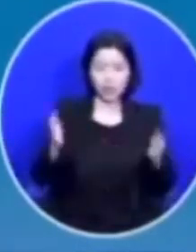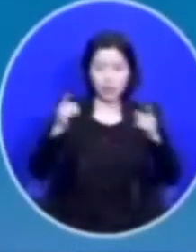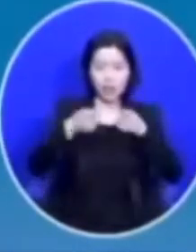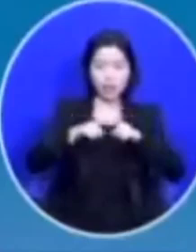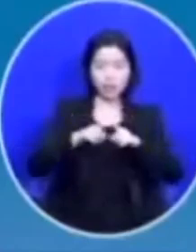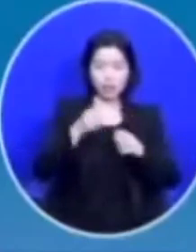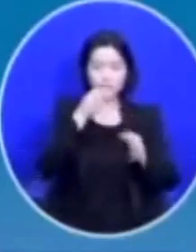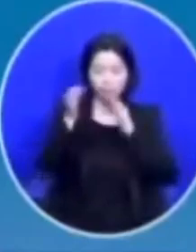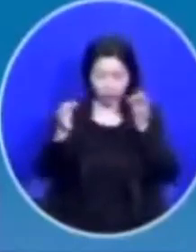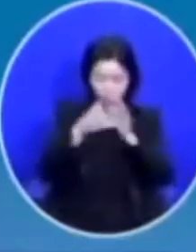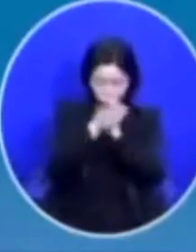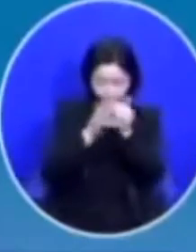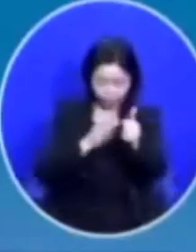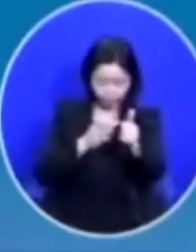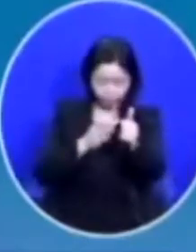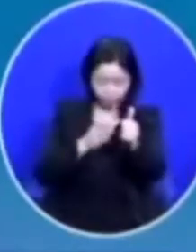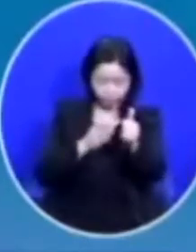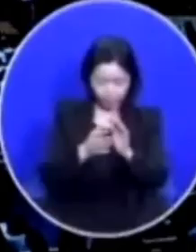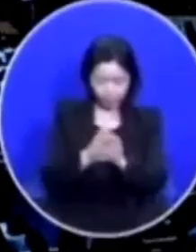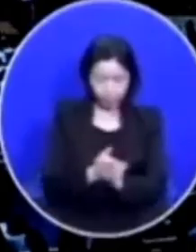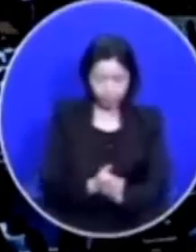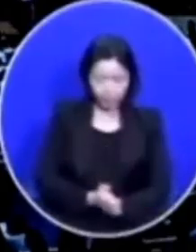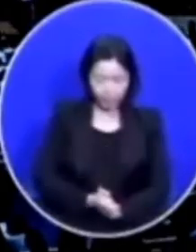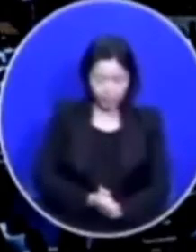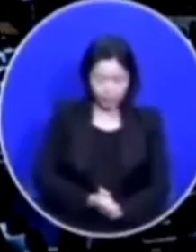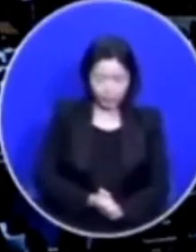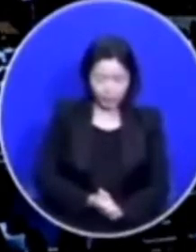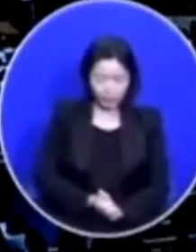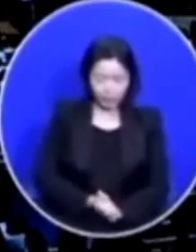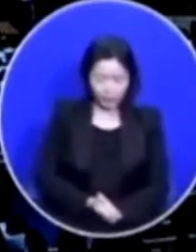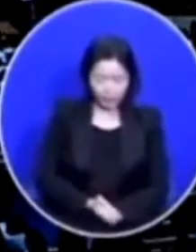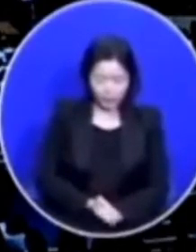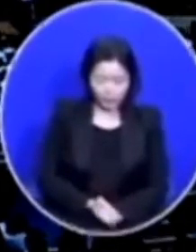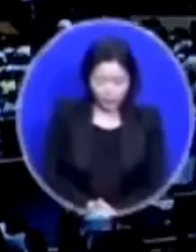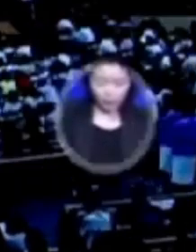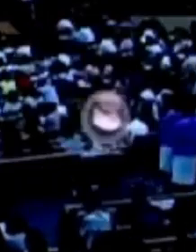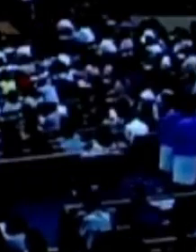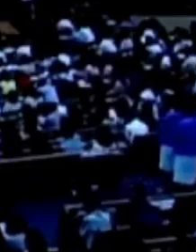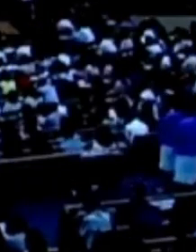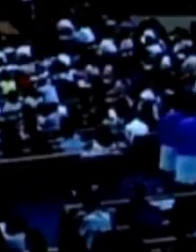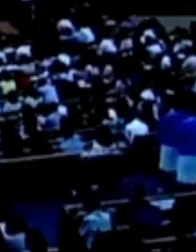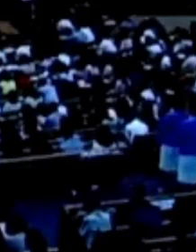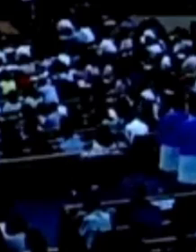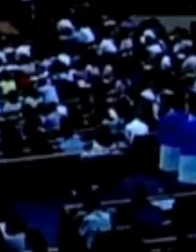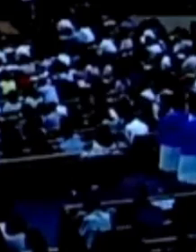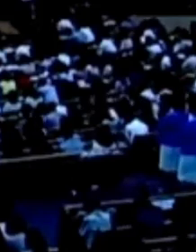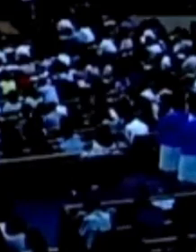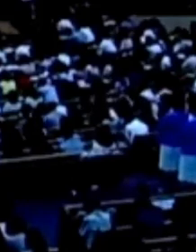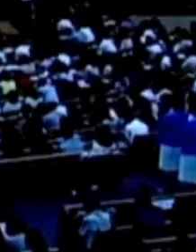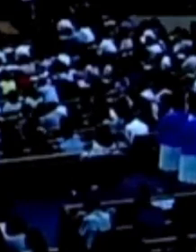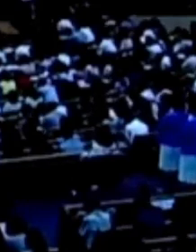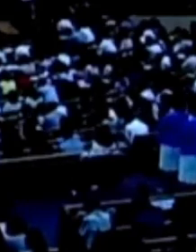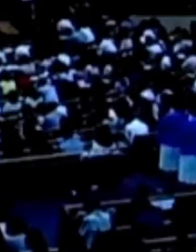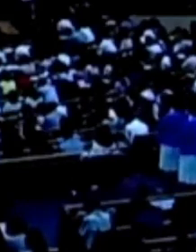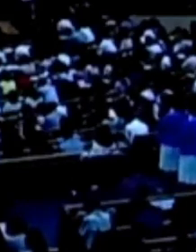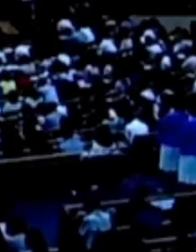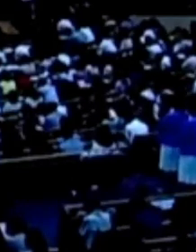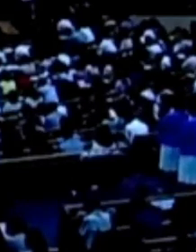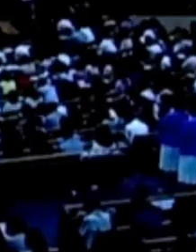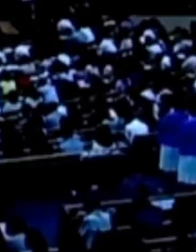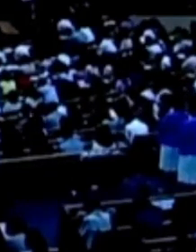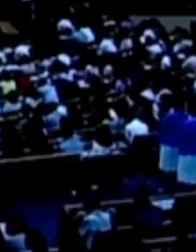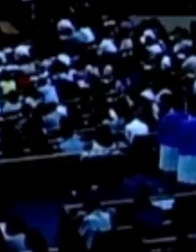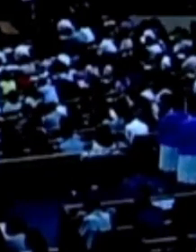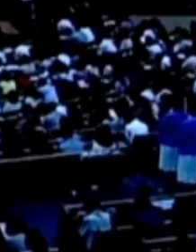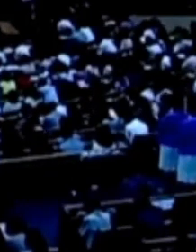기도하겠습니다 은혜와 사랑이 충만하신 아버지 하나님 놀라우신 하면 매는 감싸 역사하시고 주말